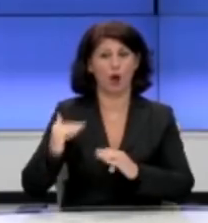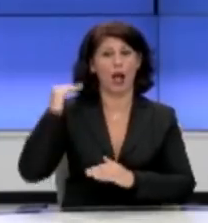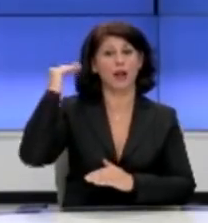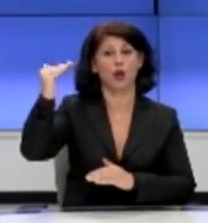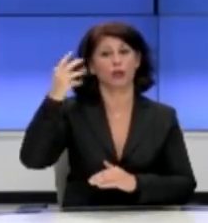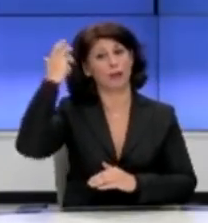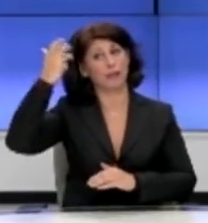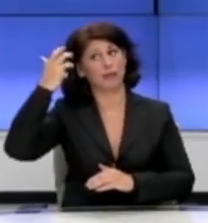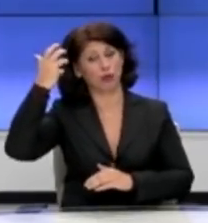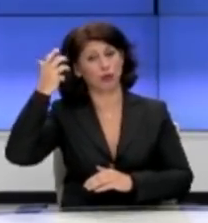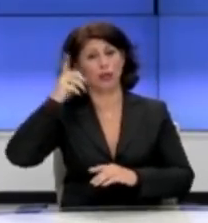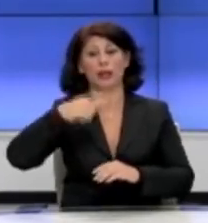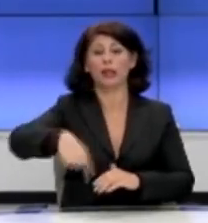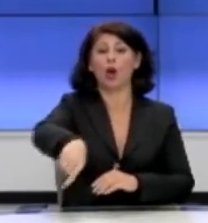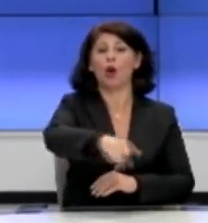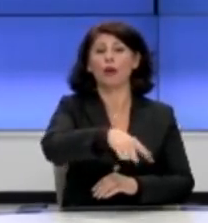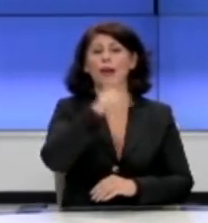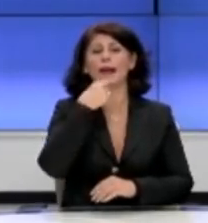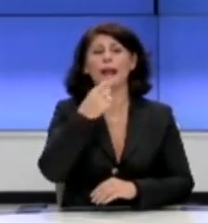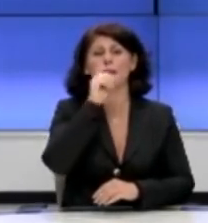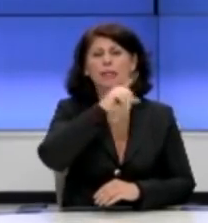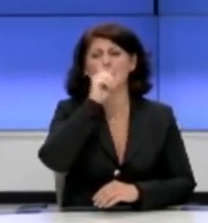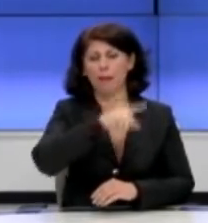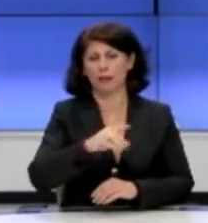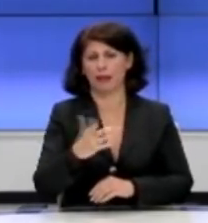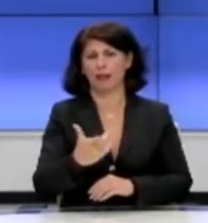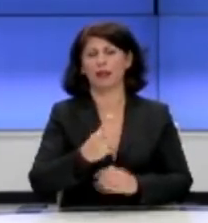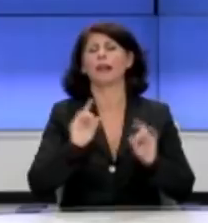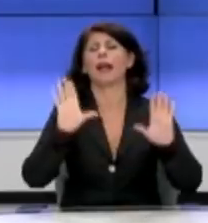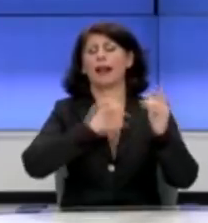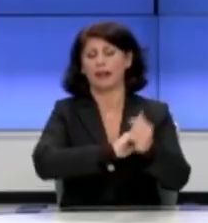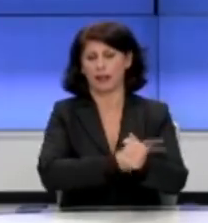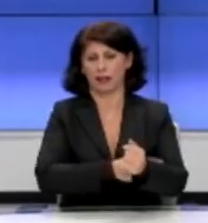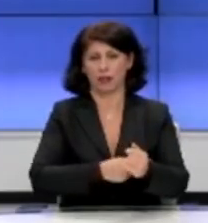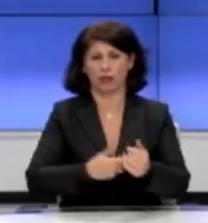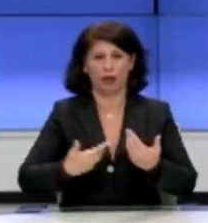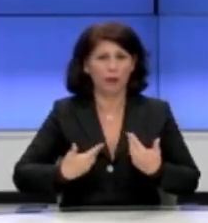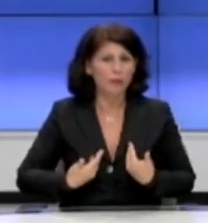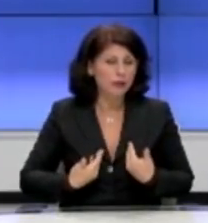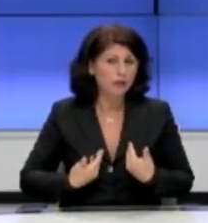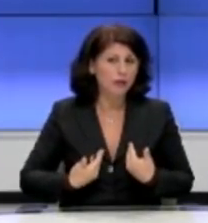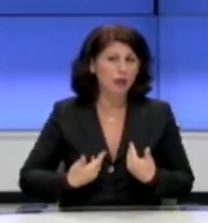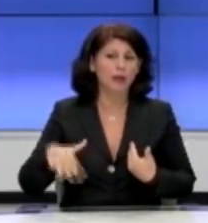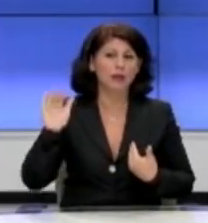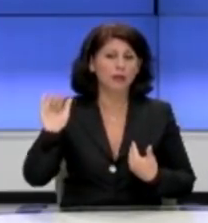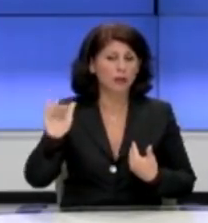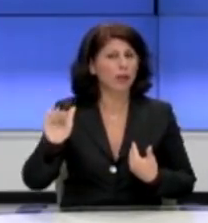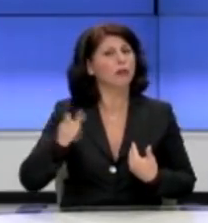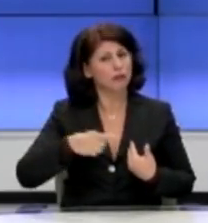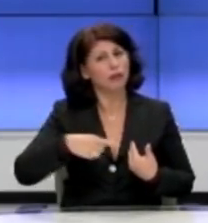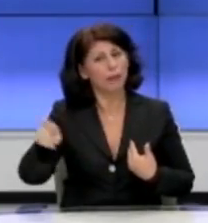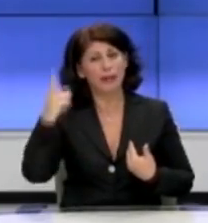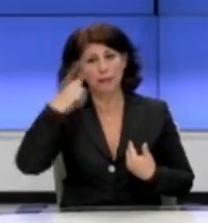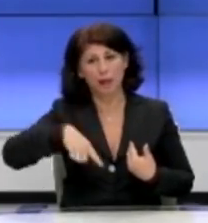ανώτερη επιστημοσύνη και όλοι οι άλλοι λένε ψέματα ή είναι ανίκανοι. Εμείς σας καλούμε να πάτε